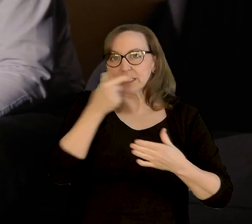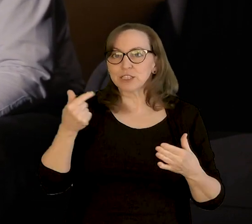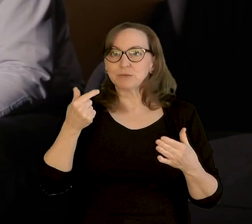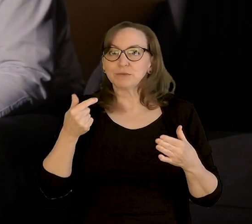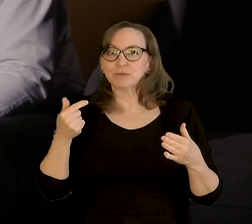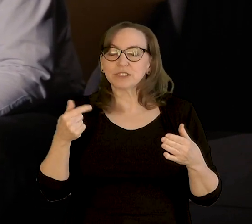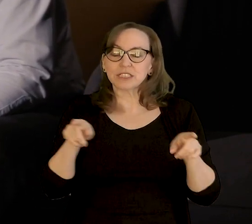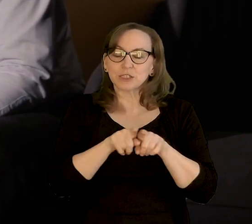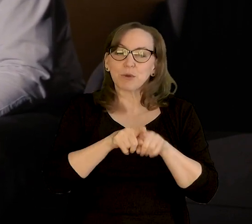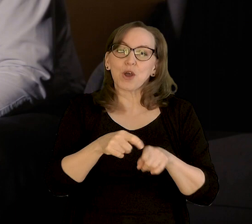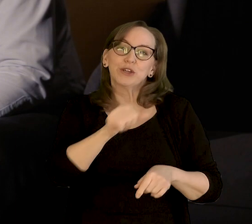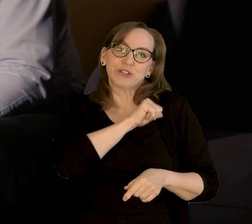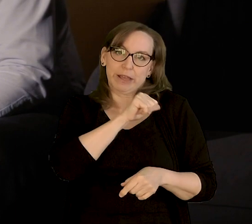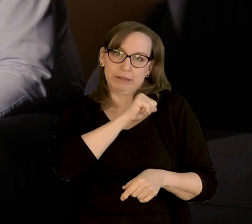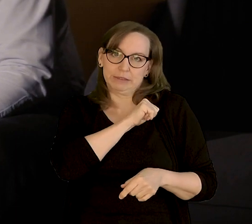jest nieczyste.